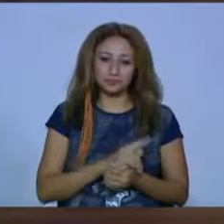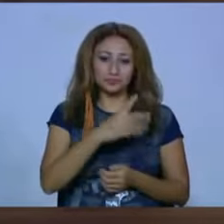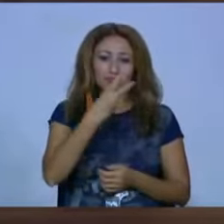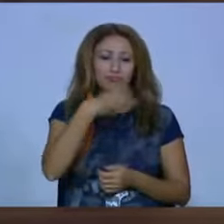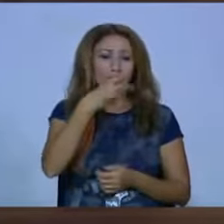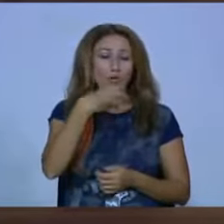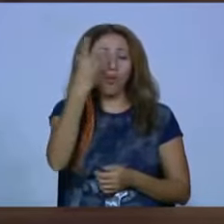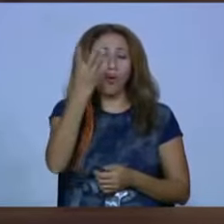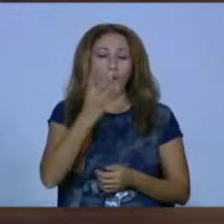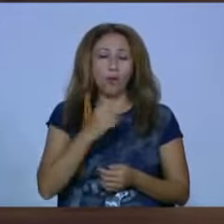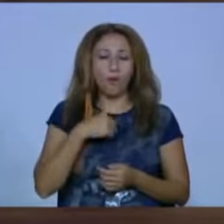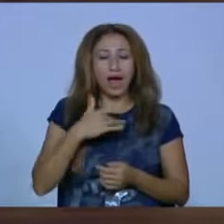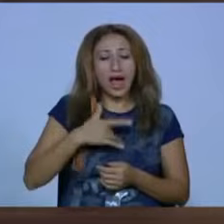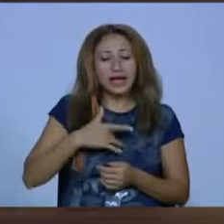فيه